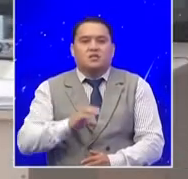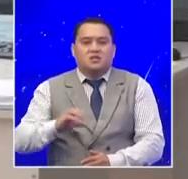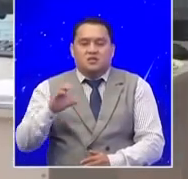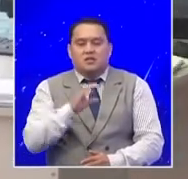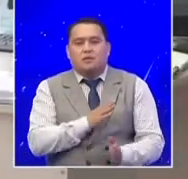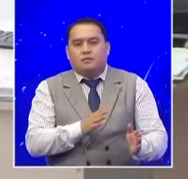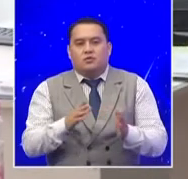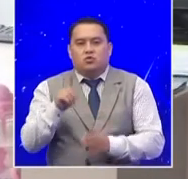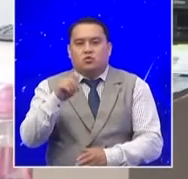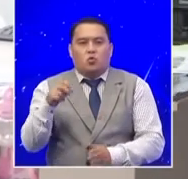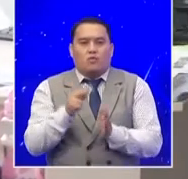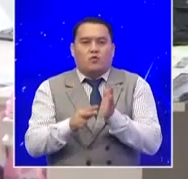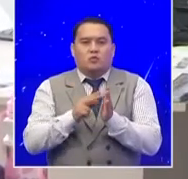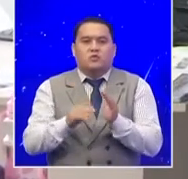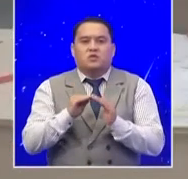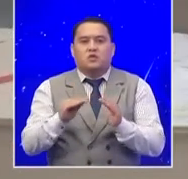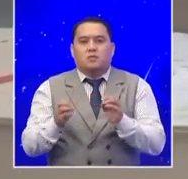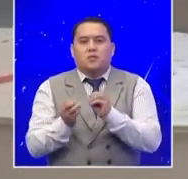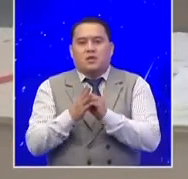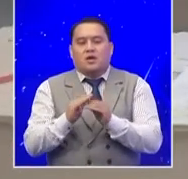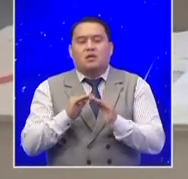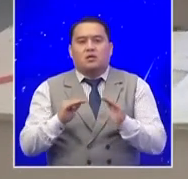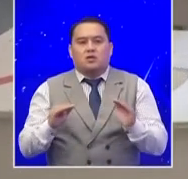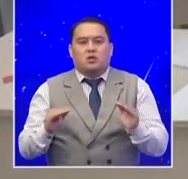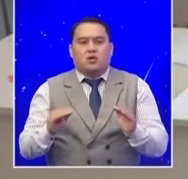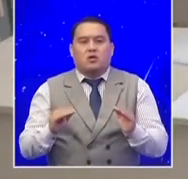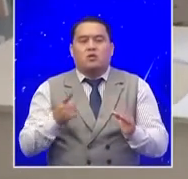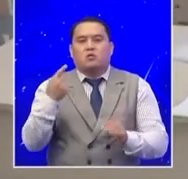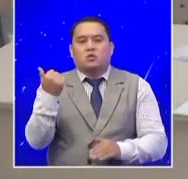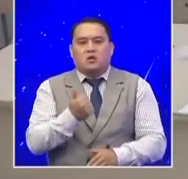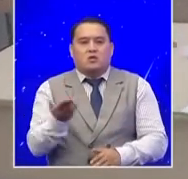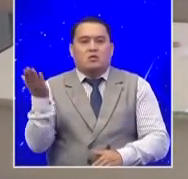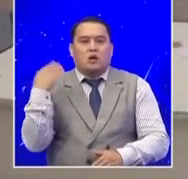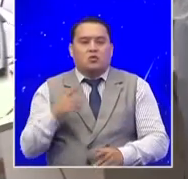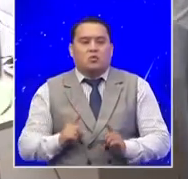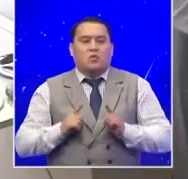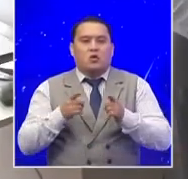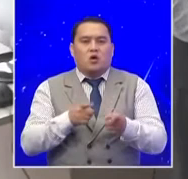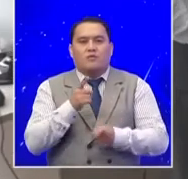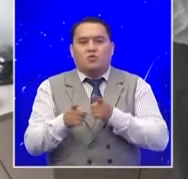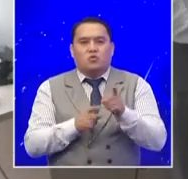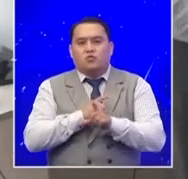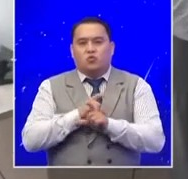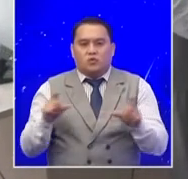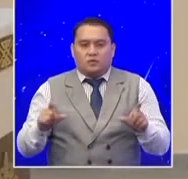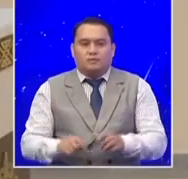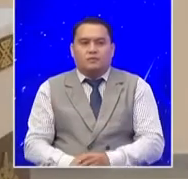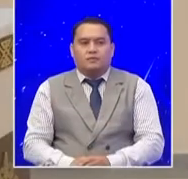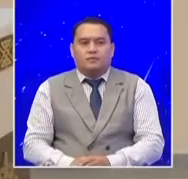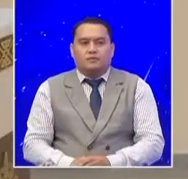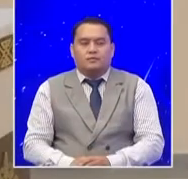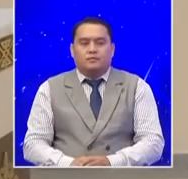режиме 180 детей. Из них 15 ребятишек буквально неделю назад переступили порог обновленной школы.